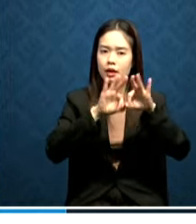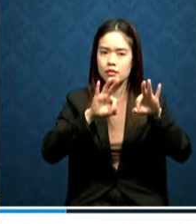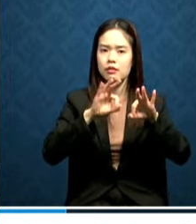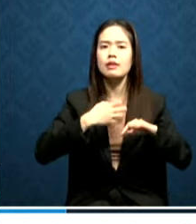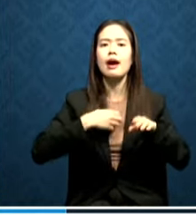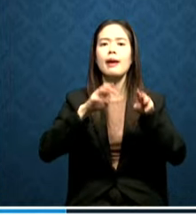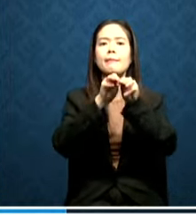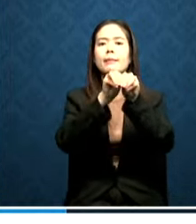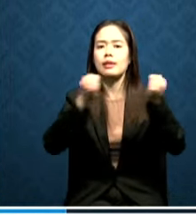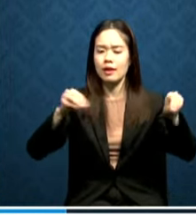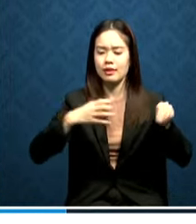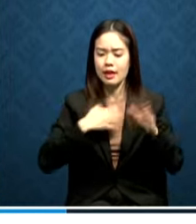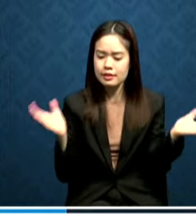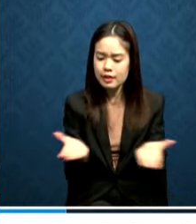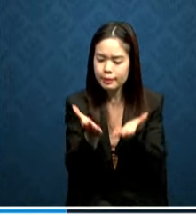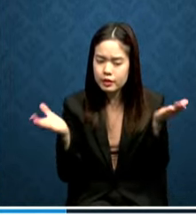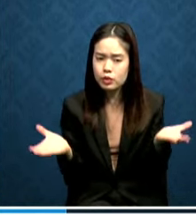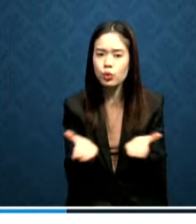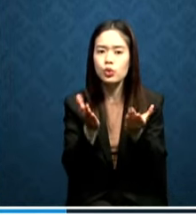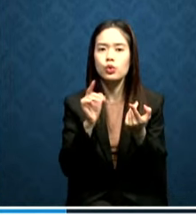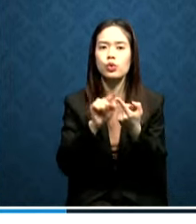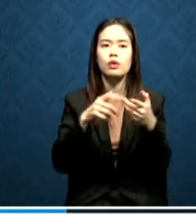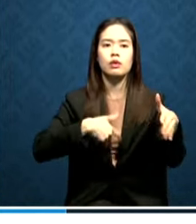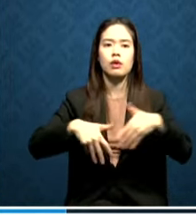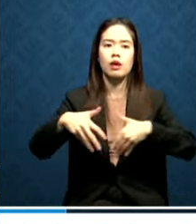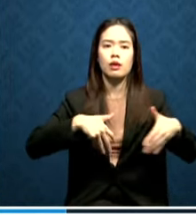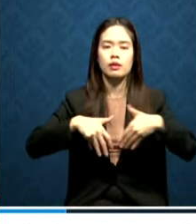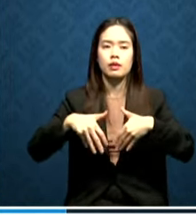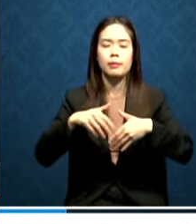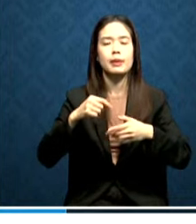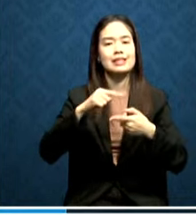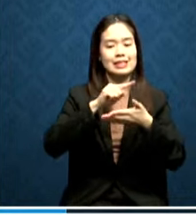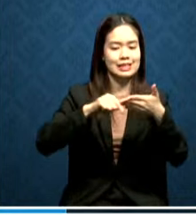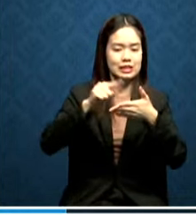เป็นมาตรการในการรณรงค์น้าวโน้มให้กับประชาชนออกมาใช้สิทธิ์